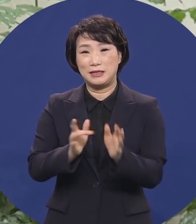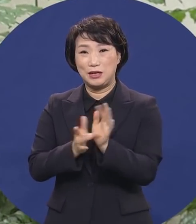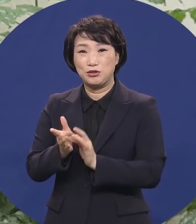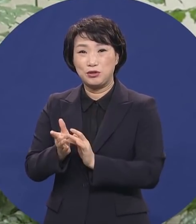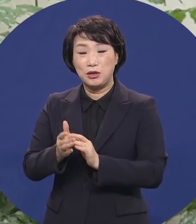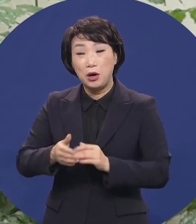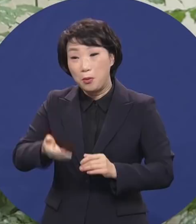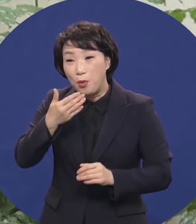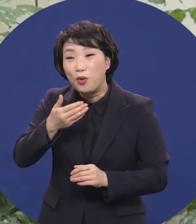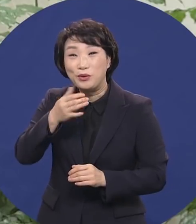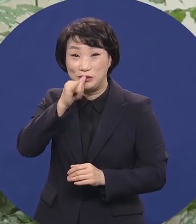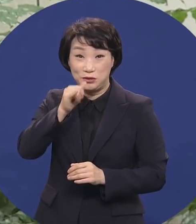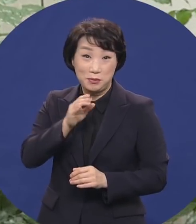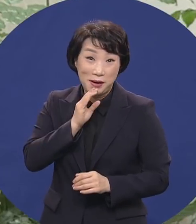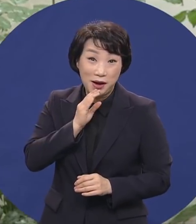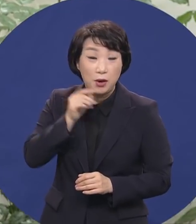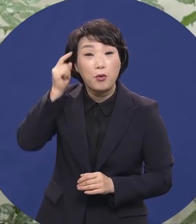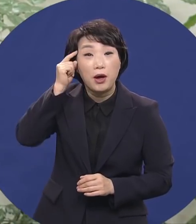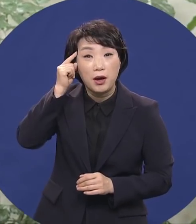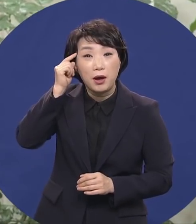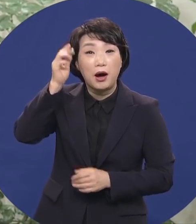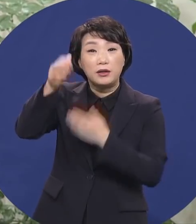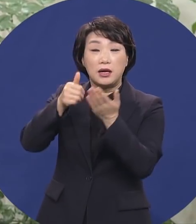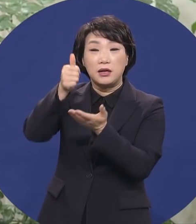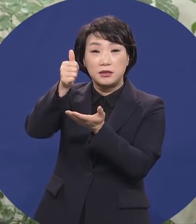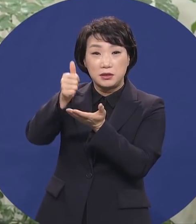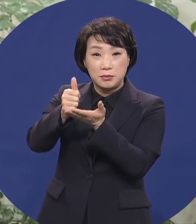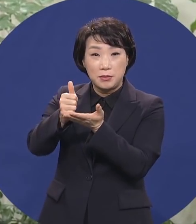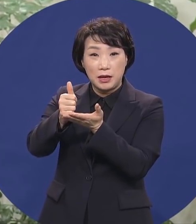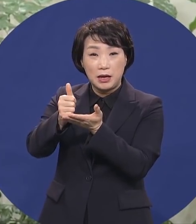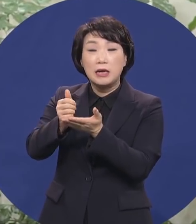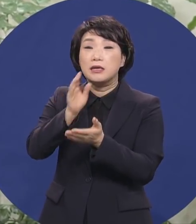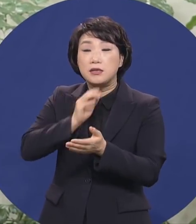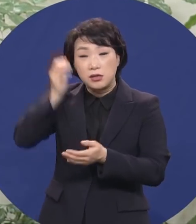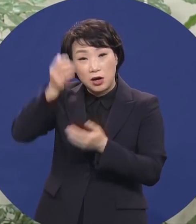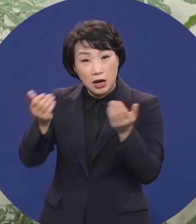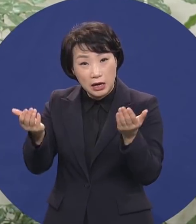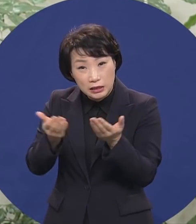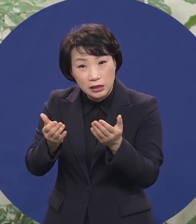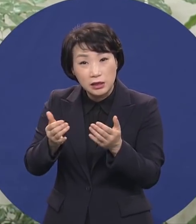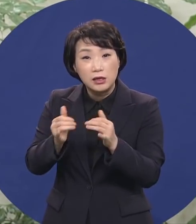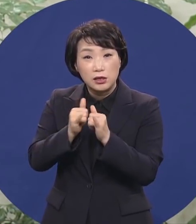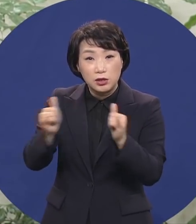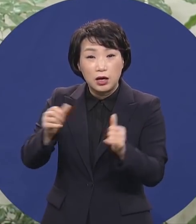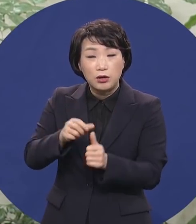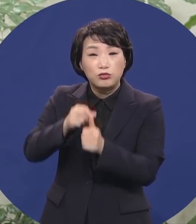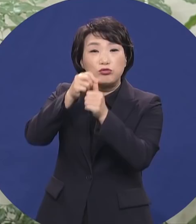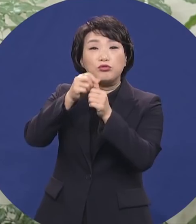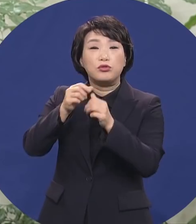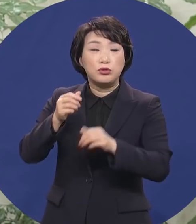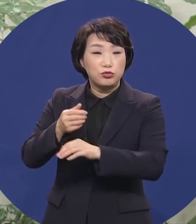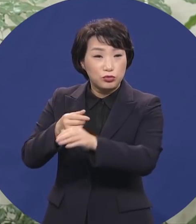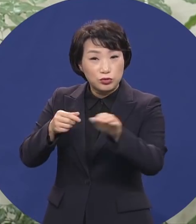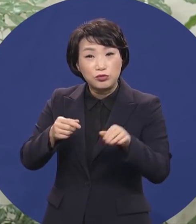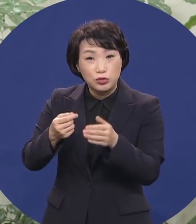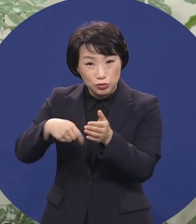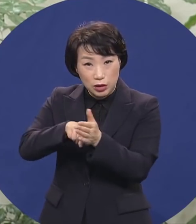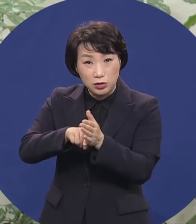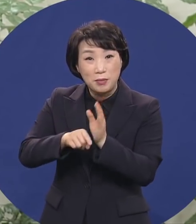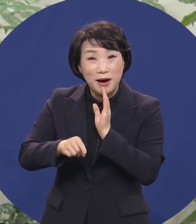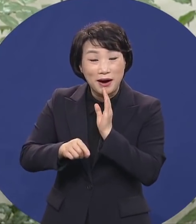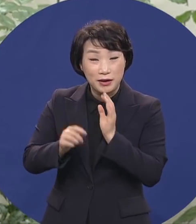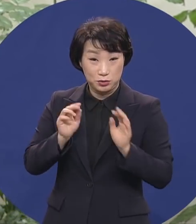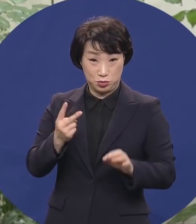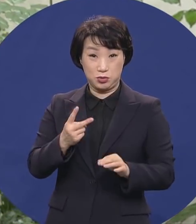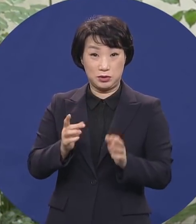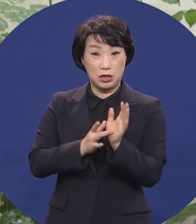왜 잡수셨을까요? 하나님의 신령한 인류 구원의 사역을 위하여. 왜 예수님이